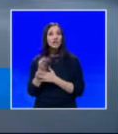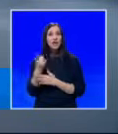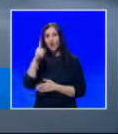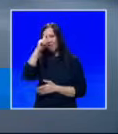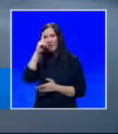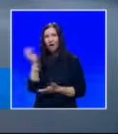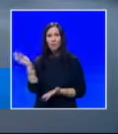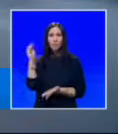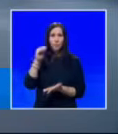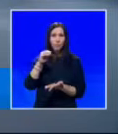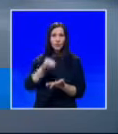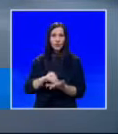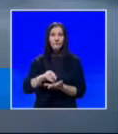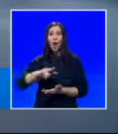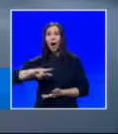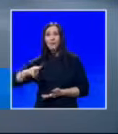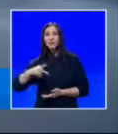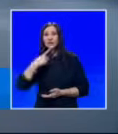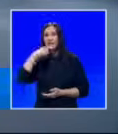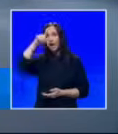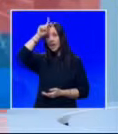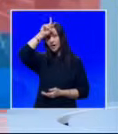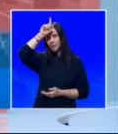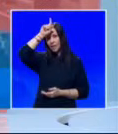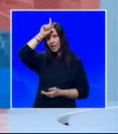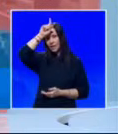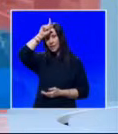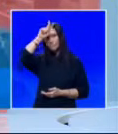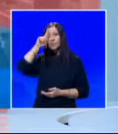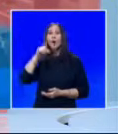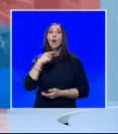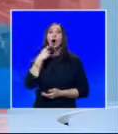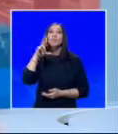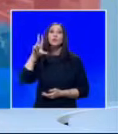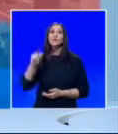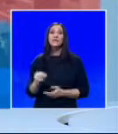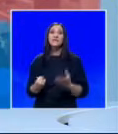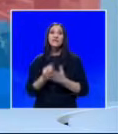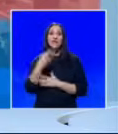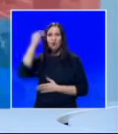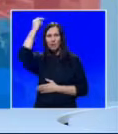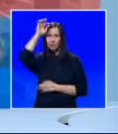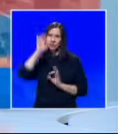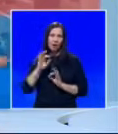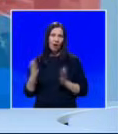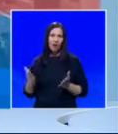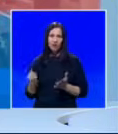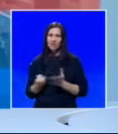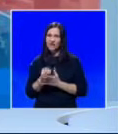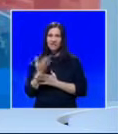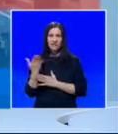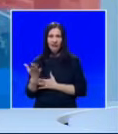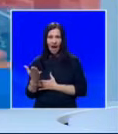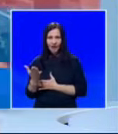сложи до алтернатива за Германия и ги произнесе Възраждане на български. Така че